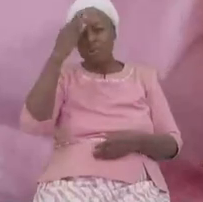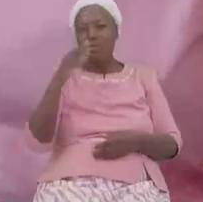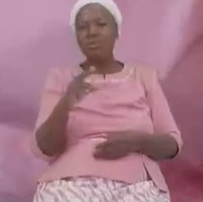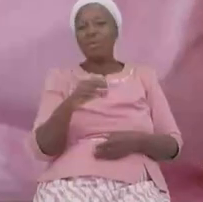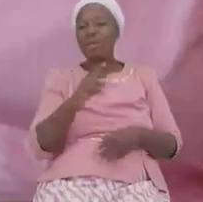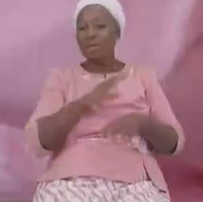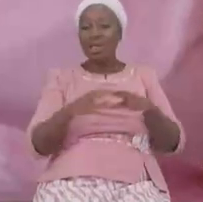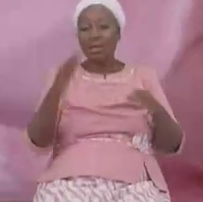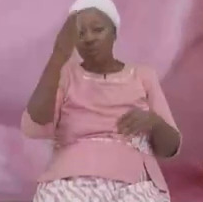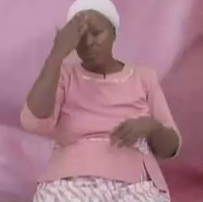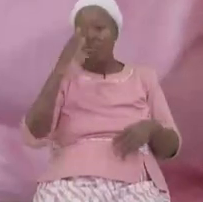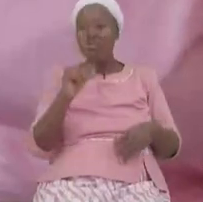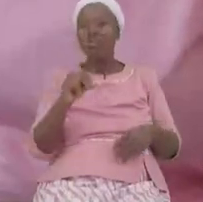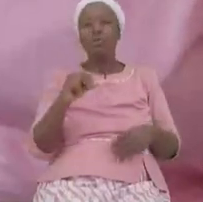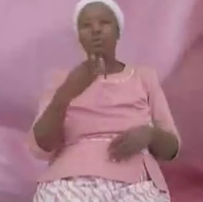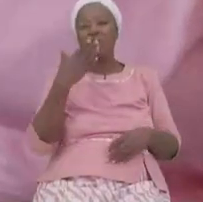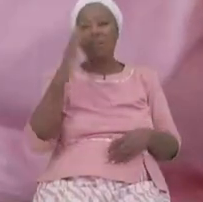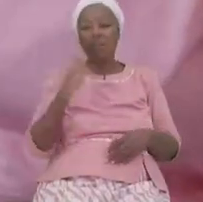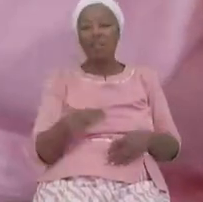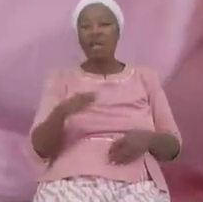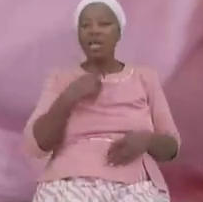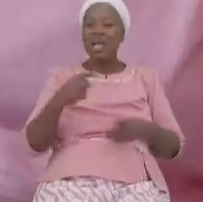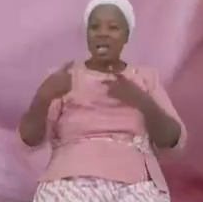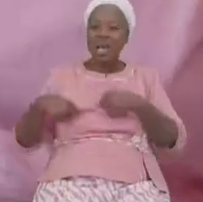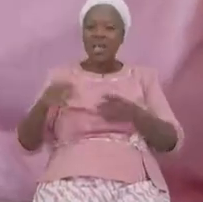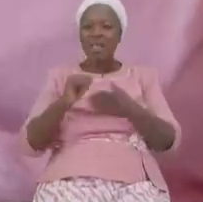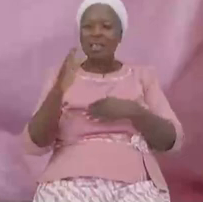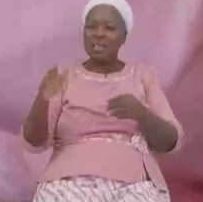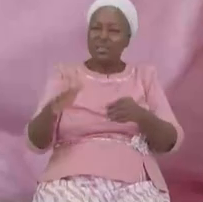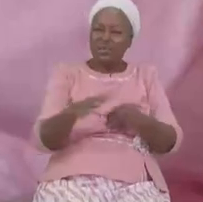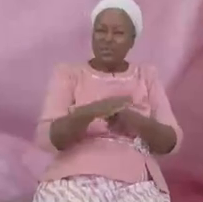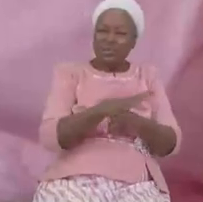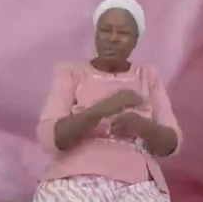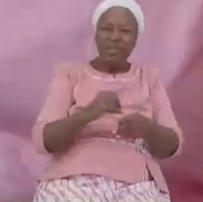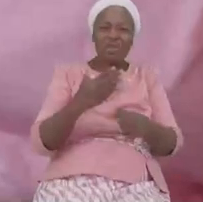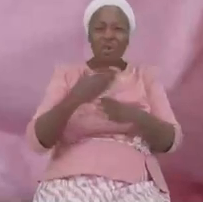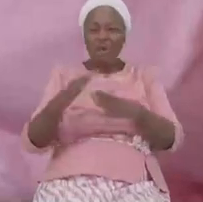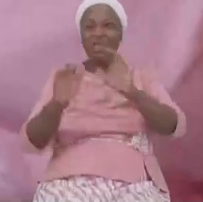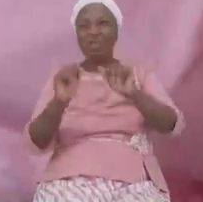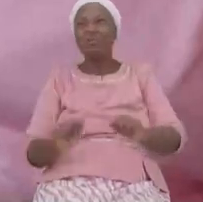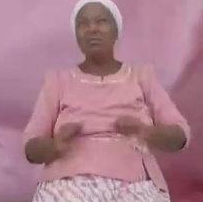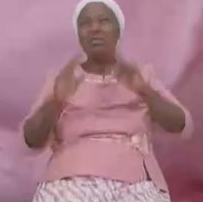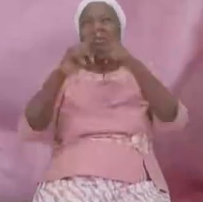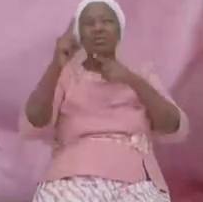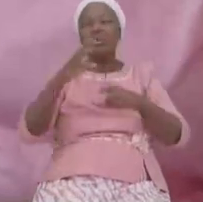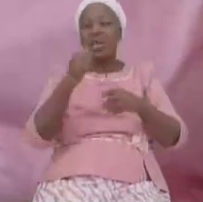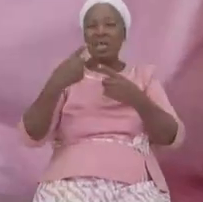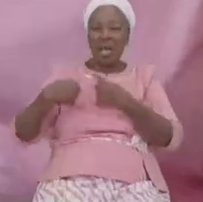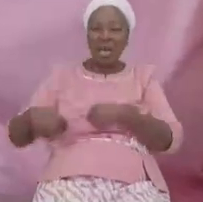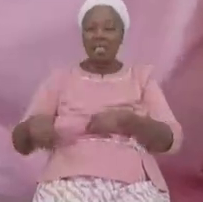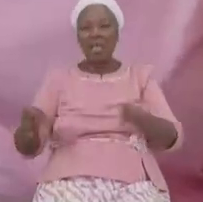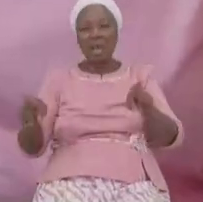ne projette pas le mal, un cœur qui est totalement, complètement adonné au Seigneur, un